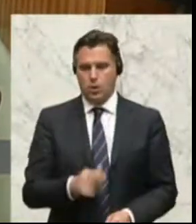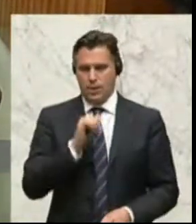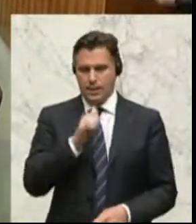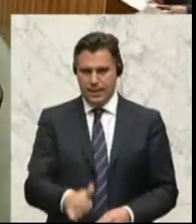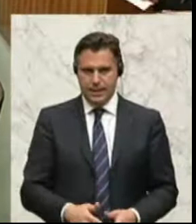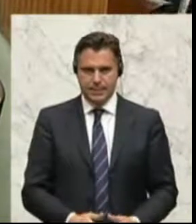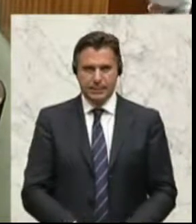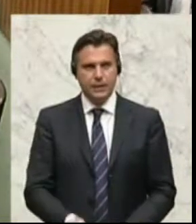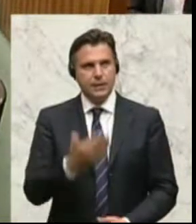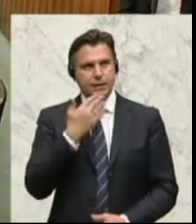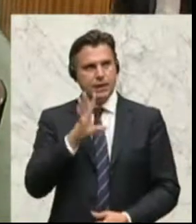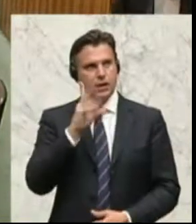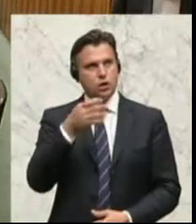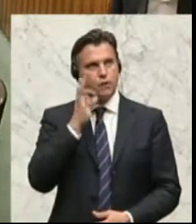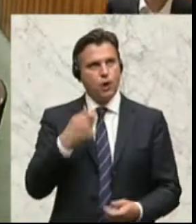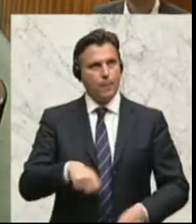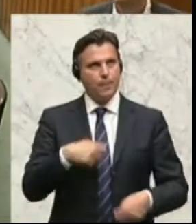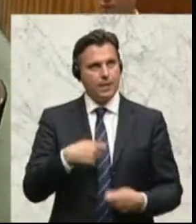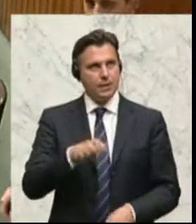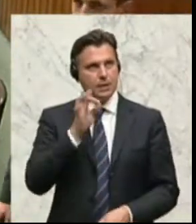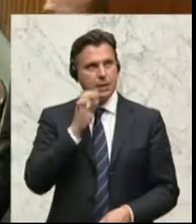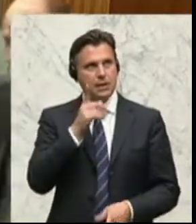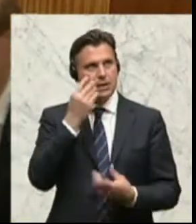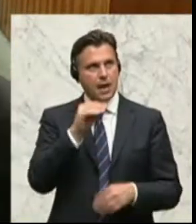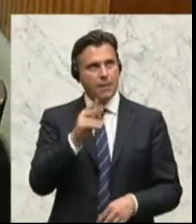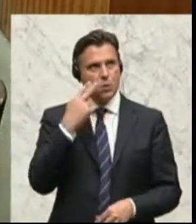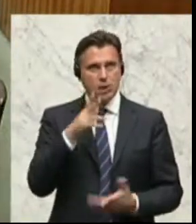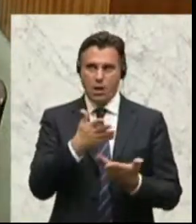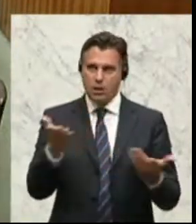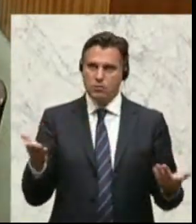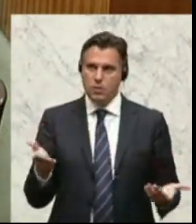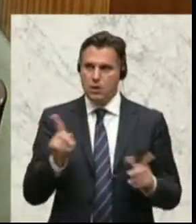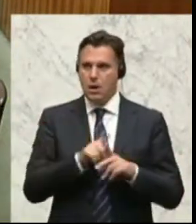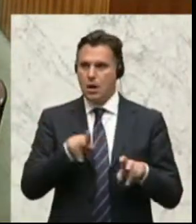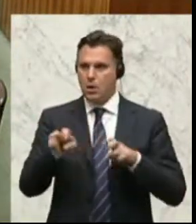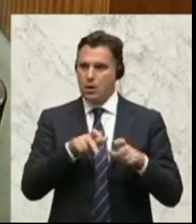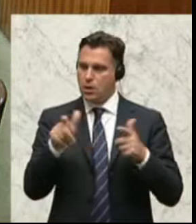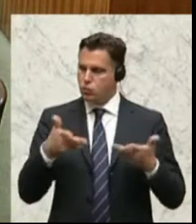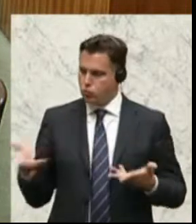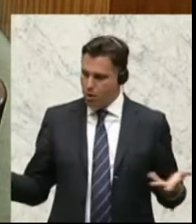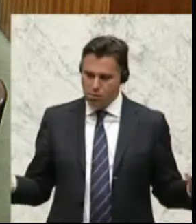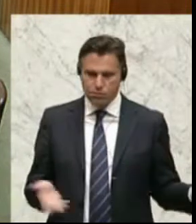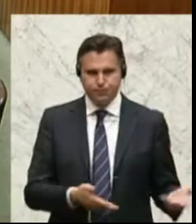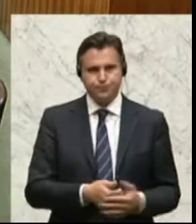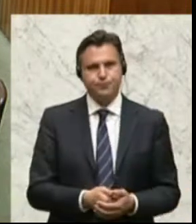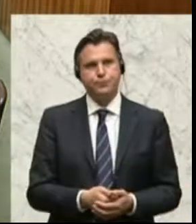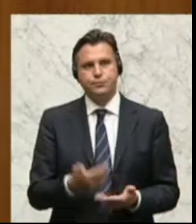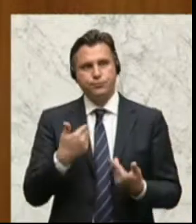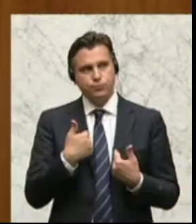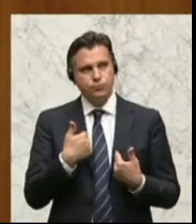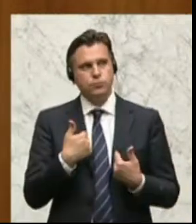Wort. Meine sehr geschätzten Damen und Herren, auch auf der Regierungsbank. Für mich ist eines ganz klar,